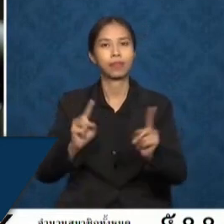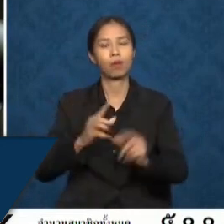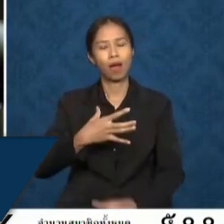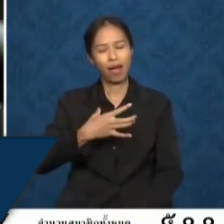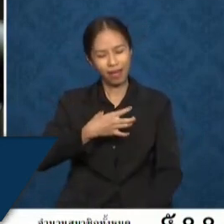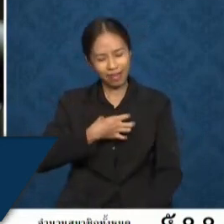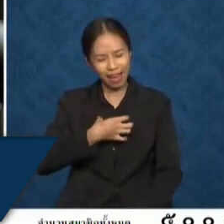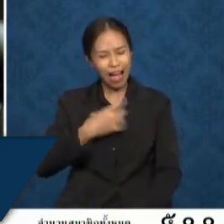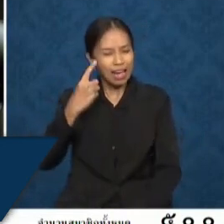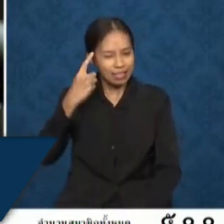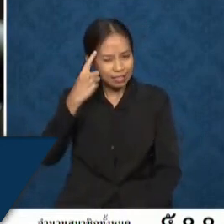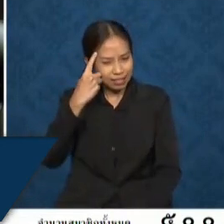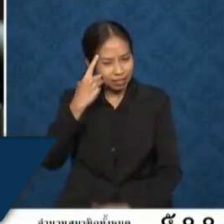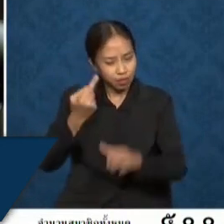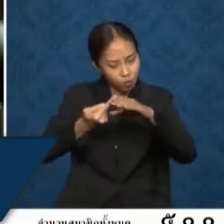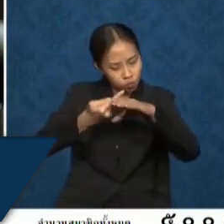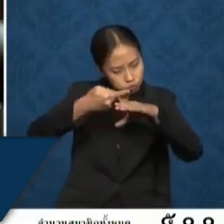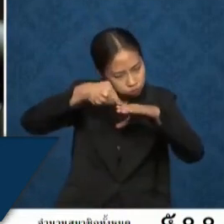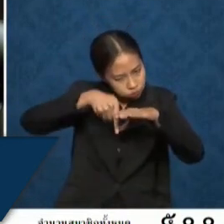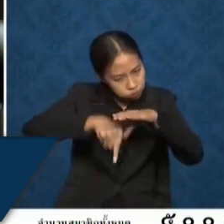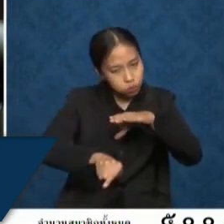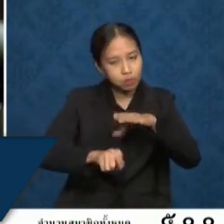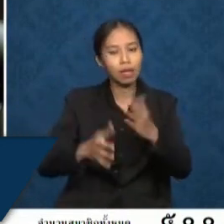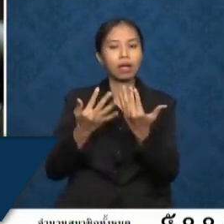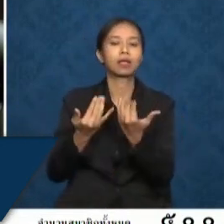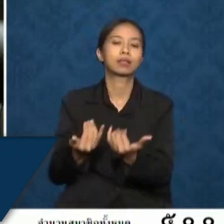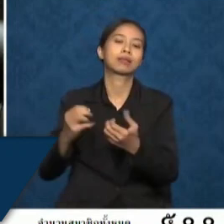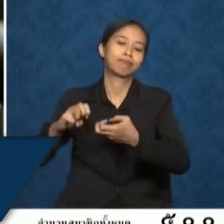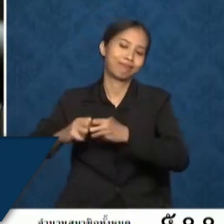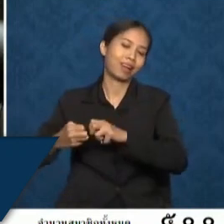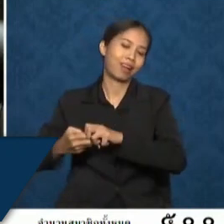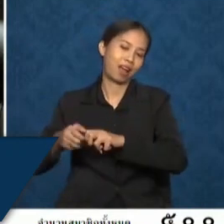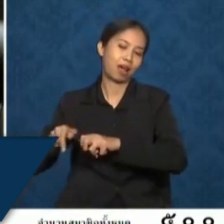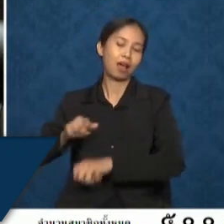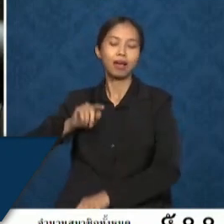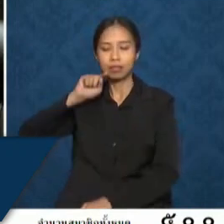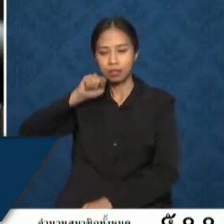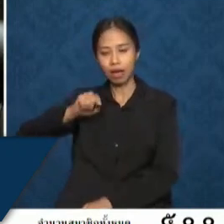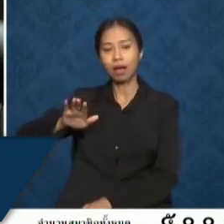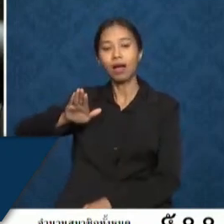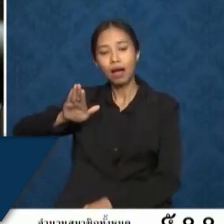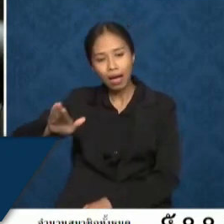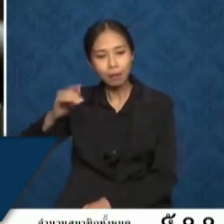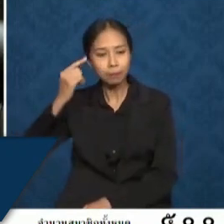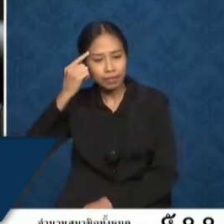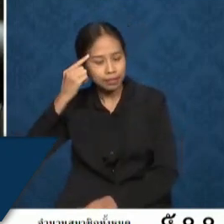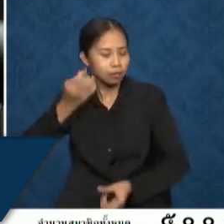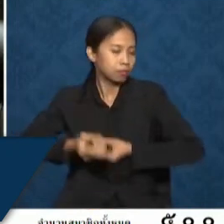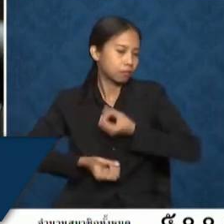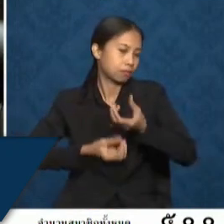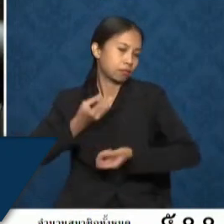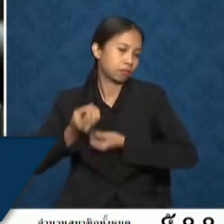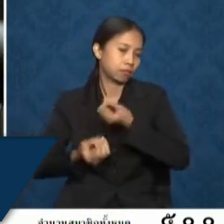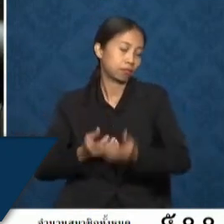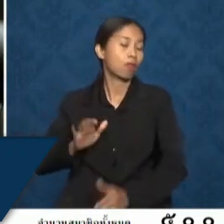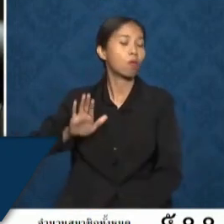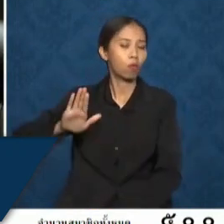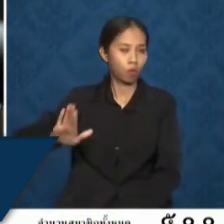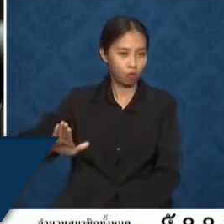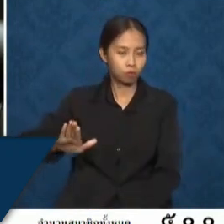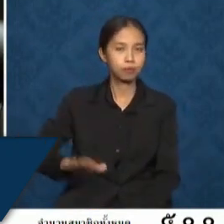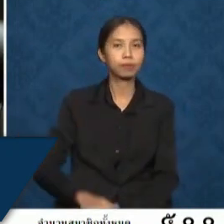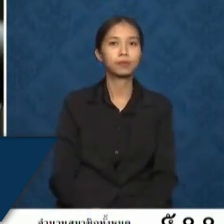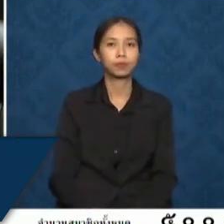ให้ลกถึงแก่นแกนของเหตุการณนี้ค่ะวานี่คผลลยของการปิดกันการแดงออกอย่างสันติของประชาชนหรอไม่